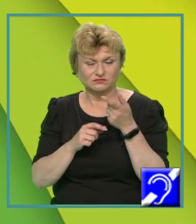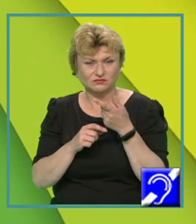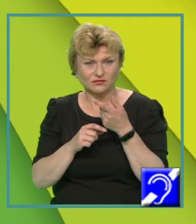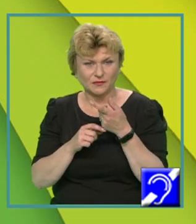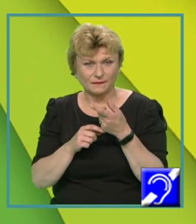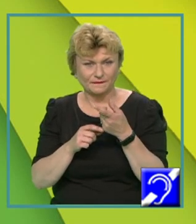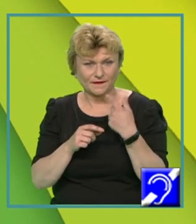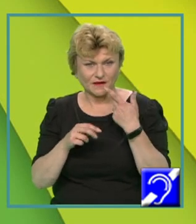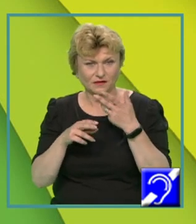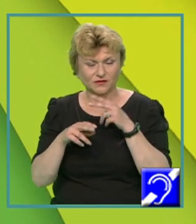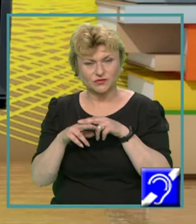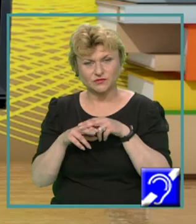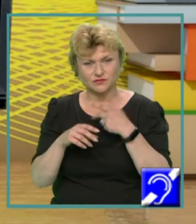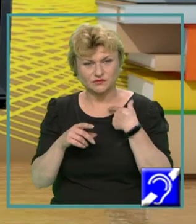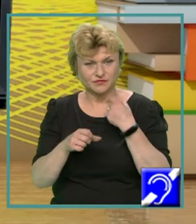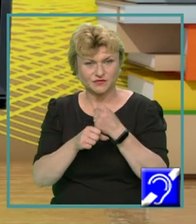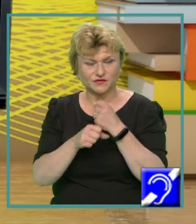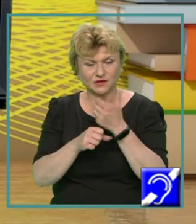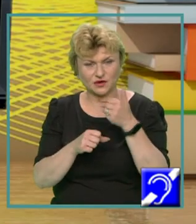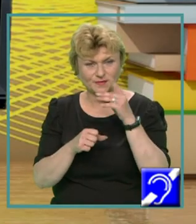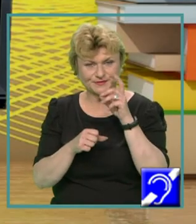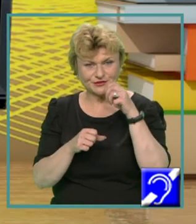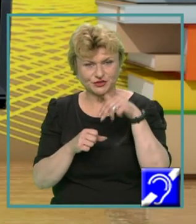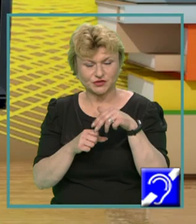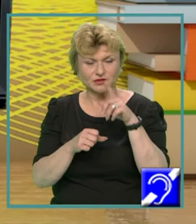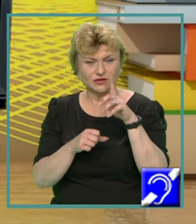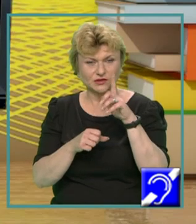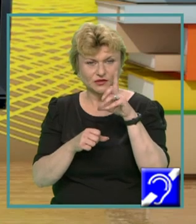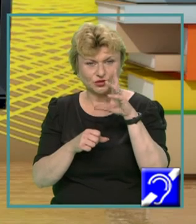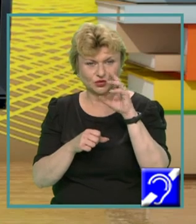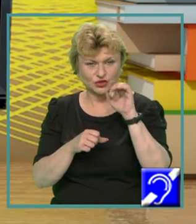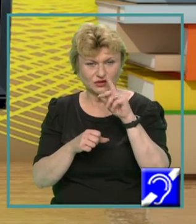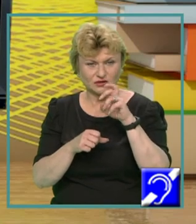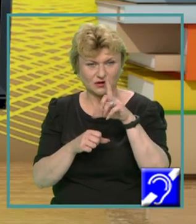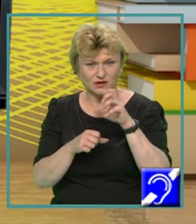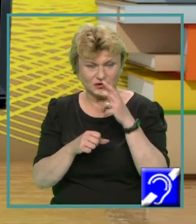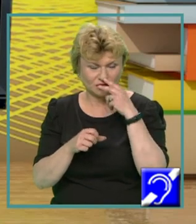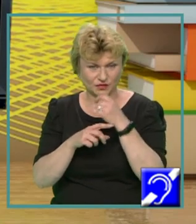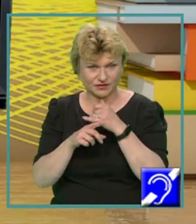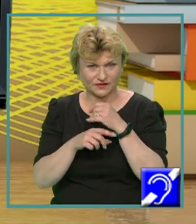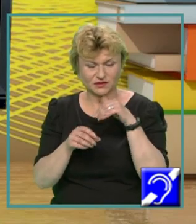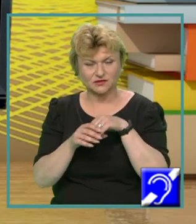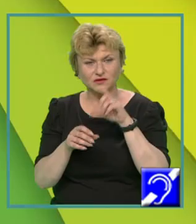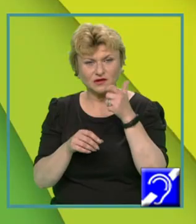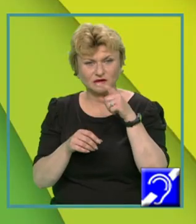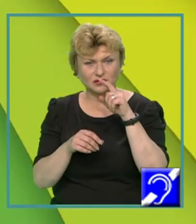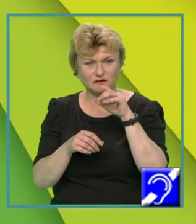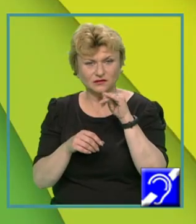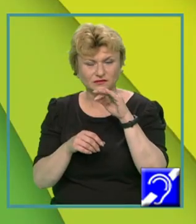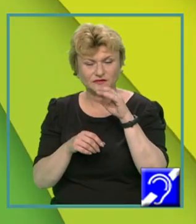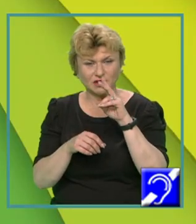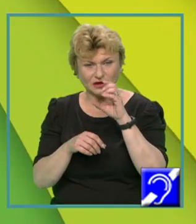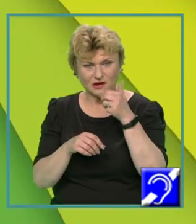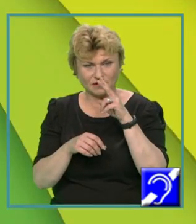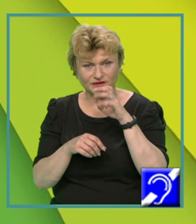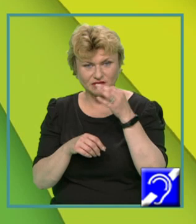lipidele, amilaza, care atacă amidonul. Observați că glucidele își încep digestia în cavitatea bucală, nu există enzime în